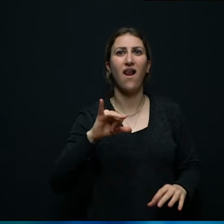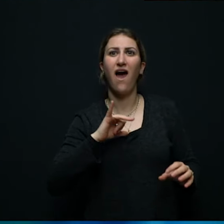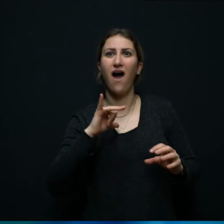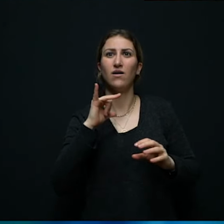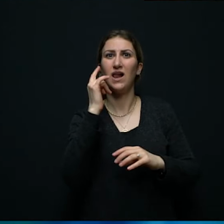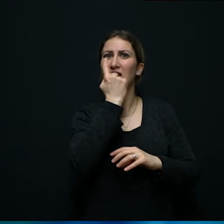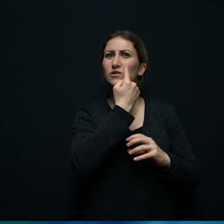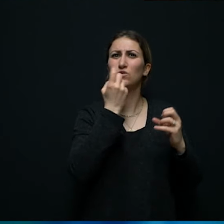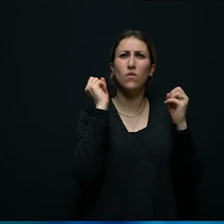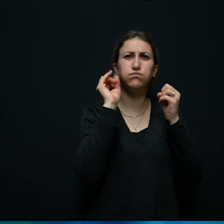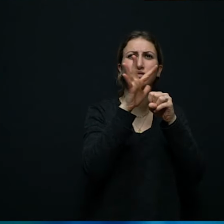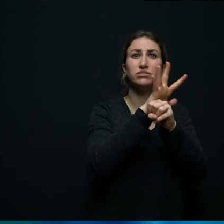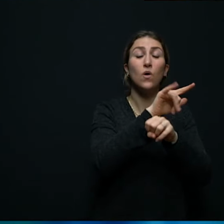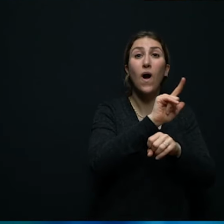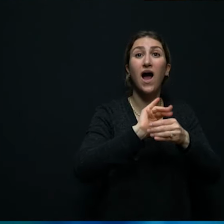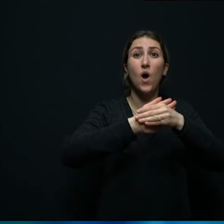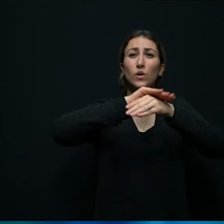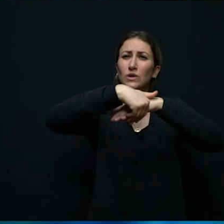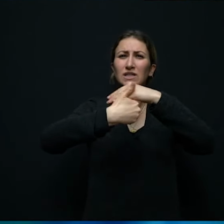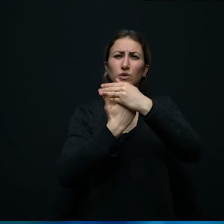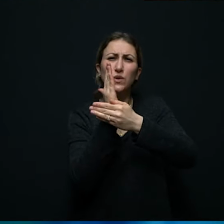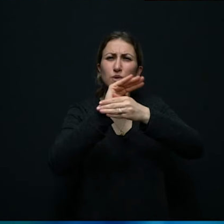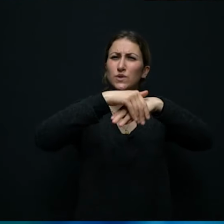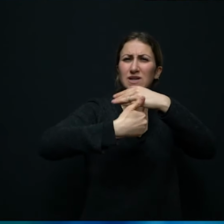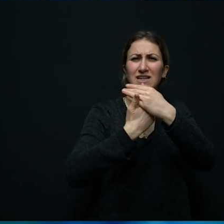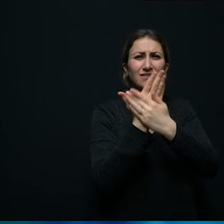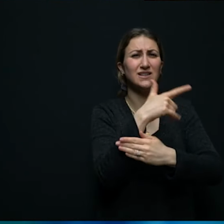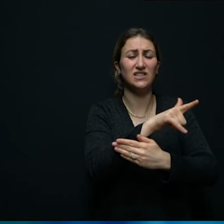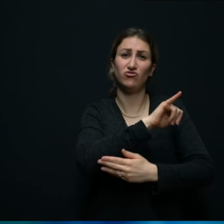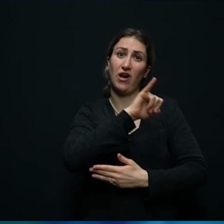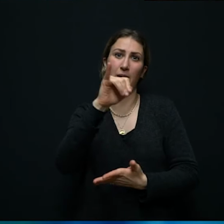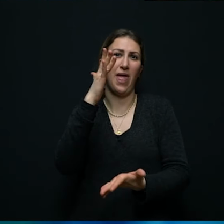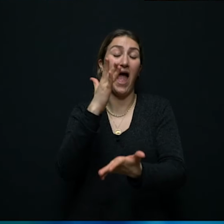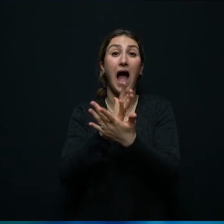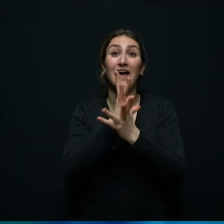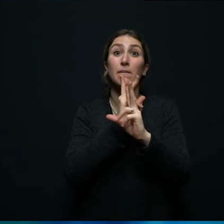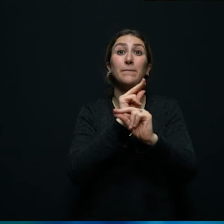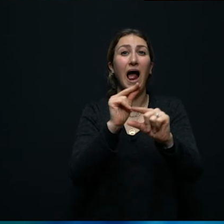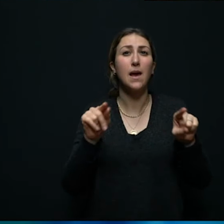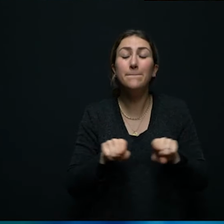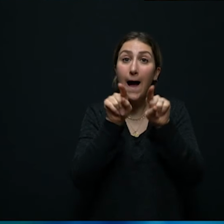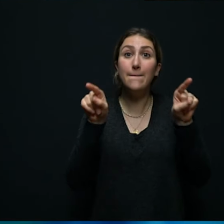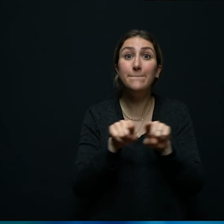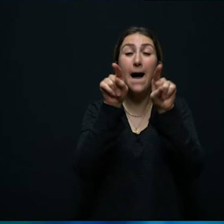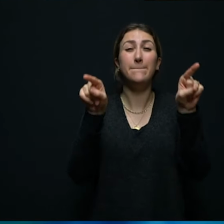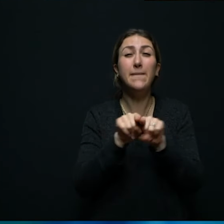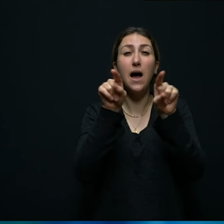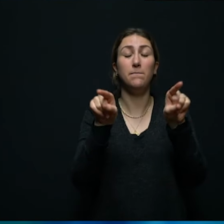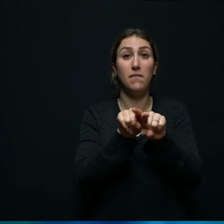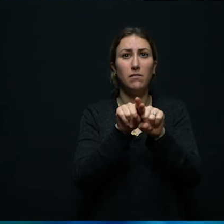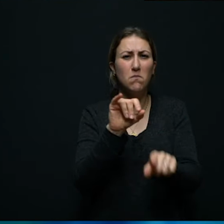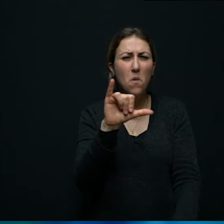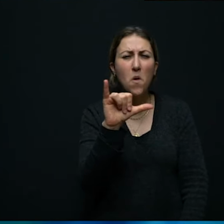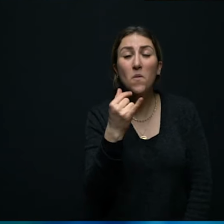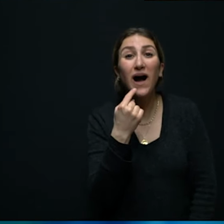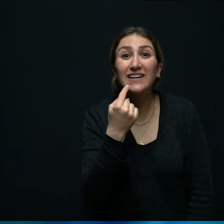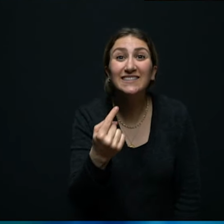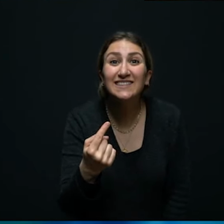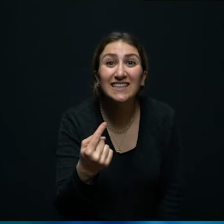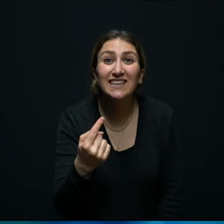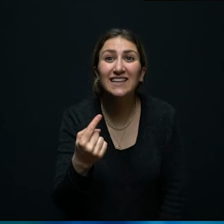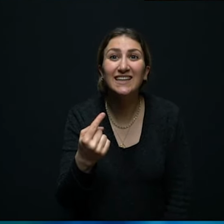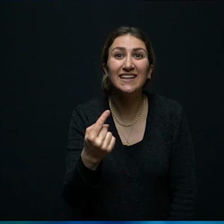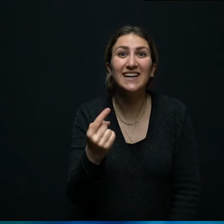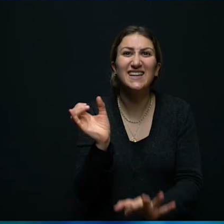cela il ne cesse de dire je sais pas de python est ce que c'est depuis zahi 6 je sais pas